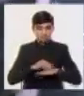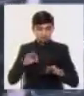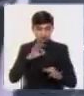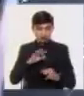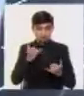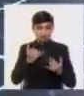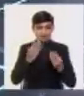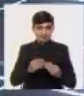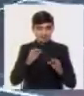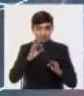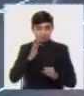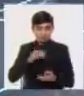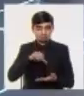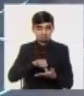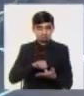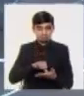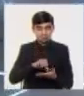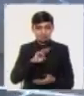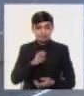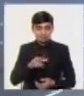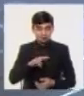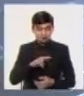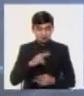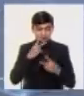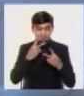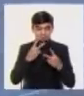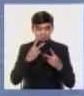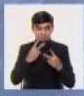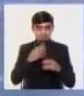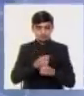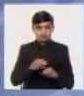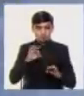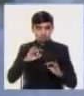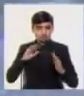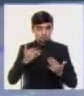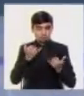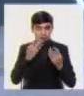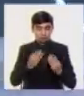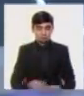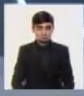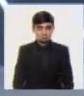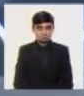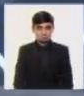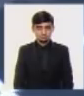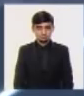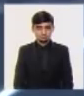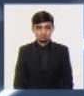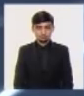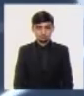теперь о событиях этого дня. Корреспонденты Информбюро и Наталья Райан. И смотрите коротко о том, что произошло сегодня.